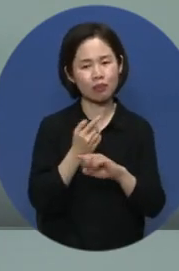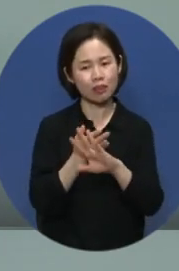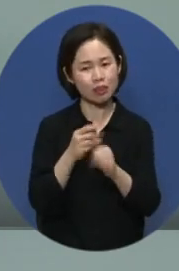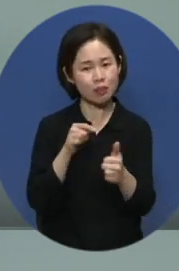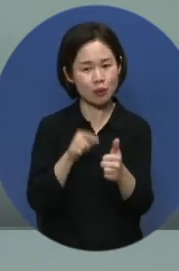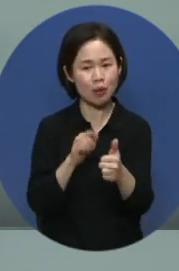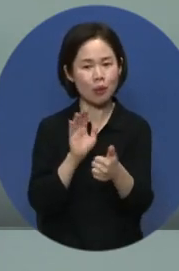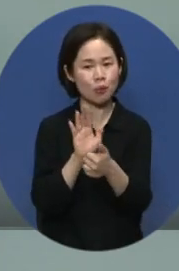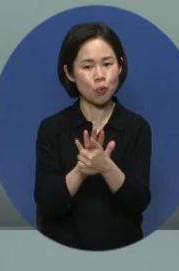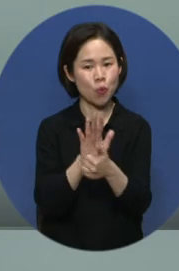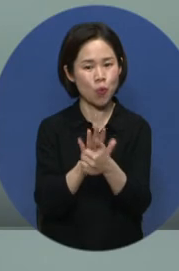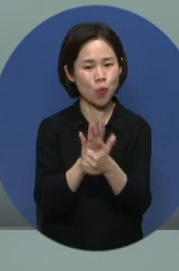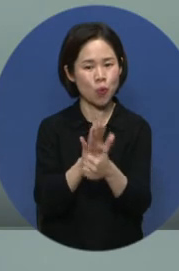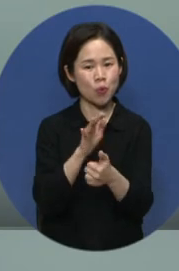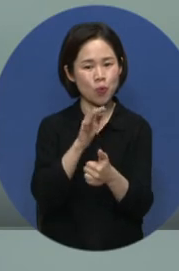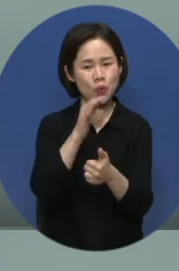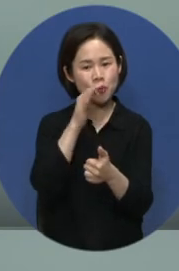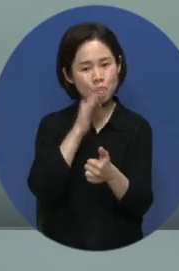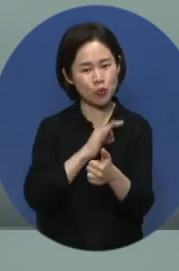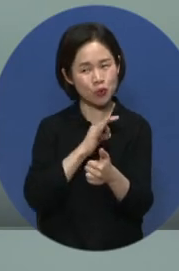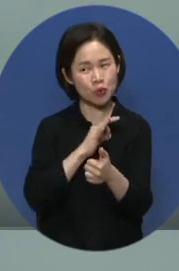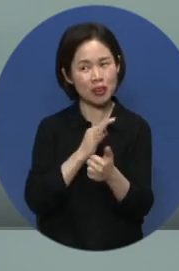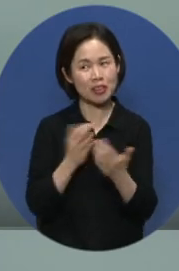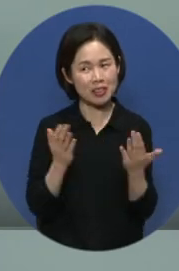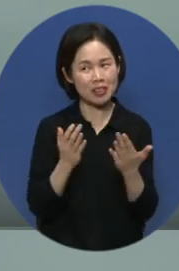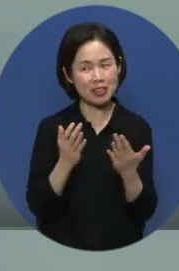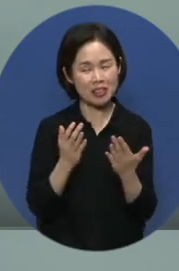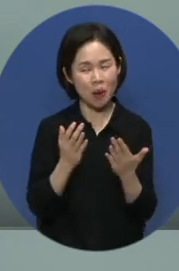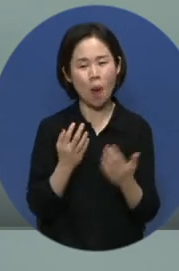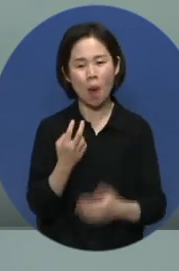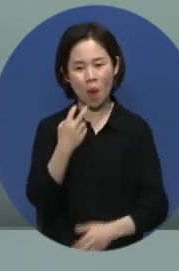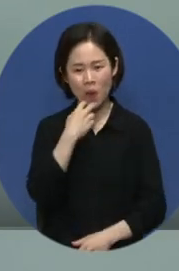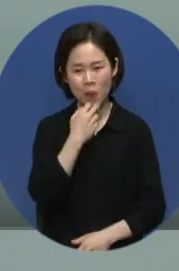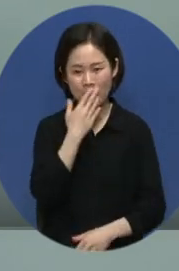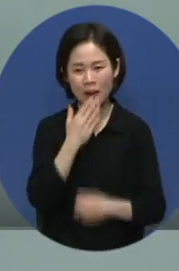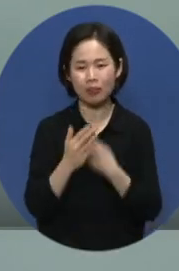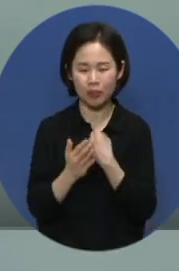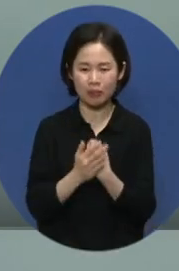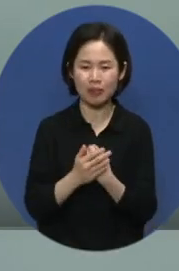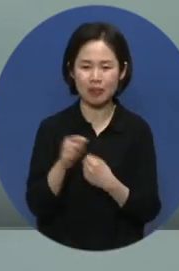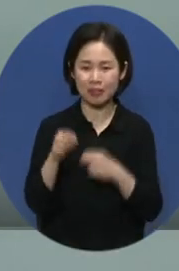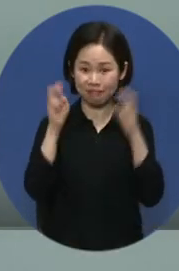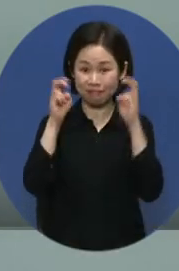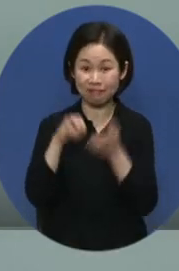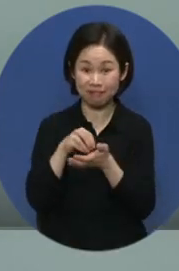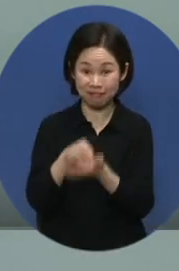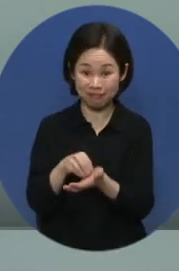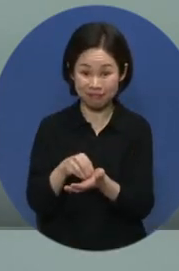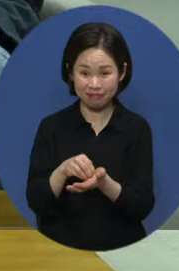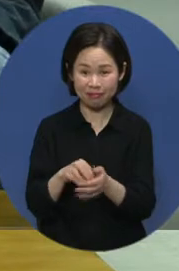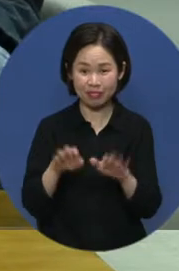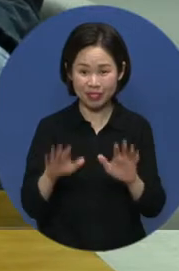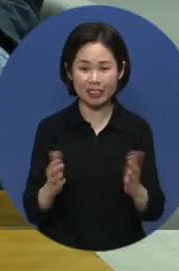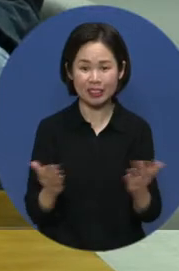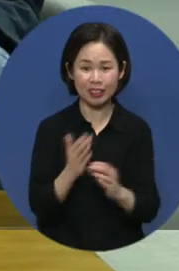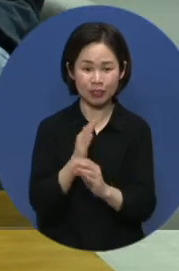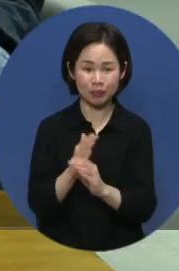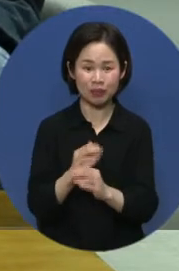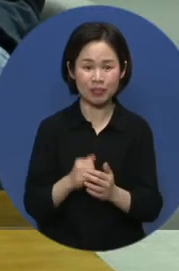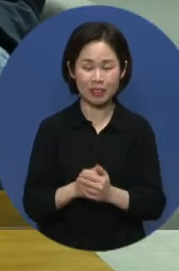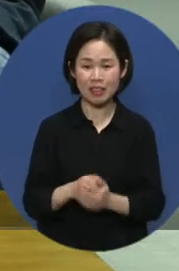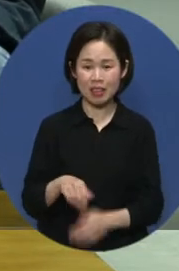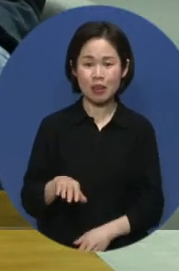있는 될 수 있는 일을 할 수 있겠다 싶어서 지원하게 되었고 이제 일을 하고 있습니다. 저희 첫